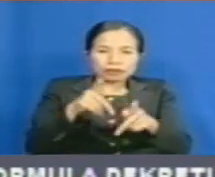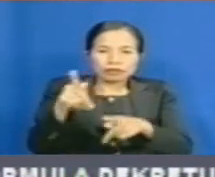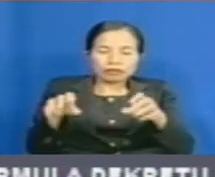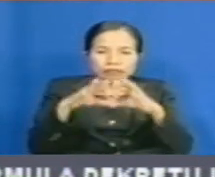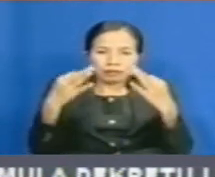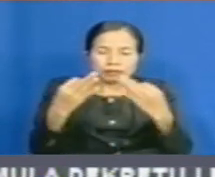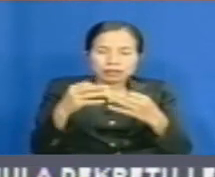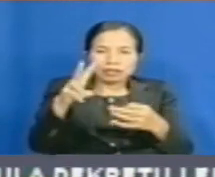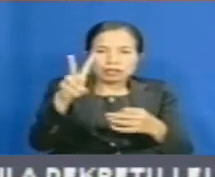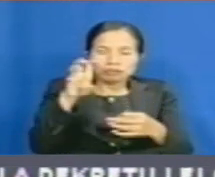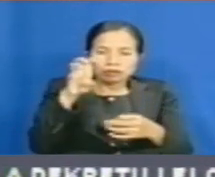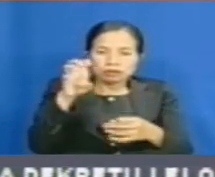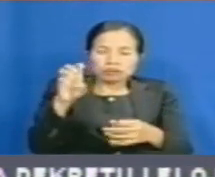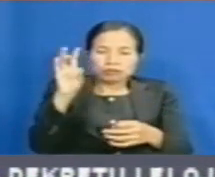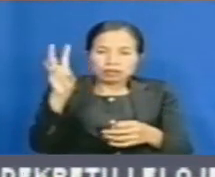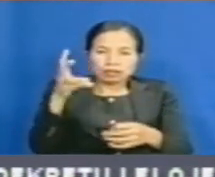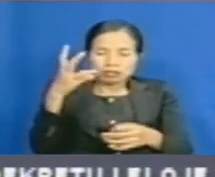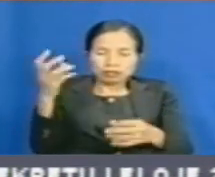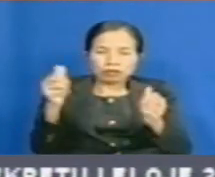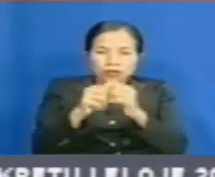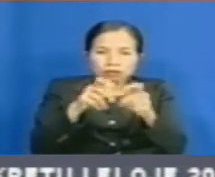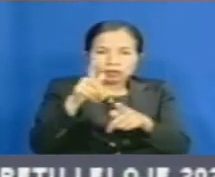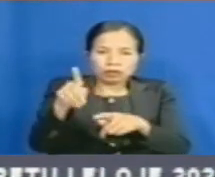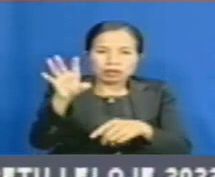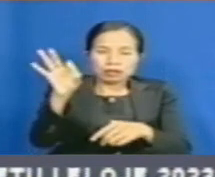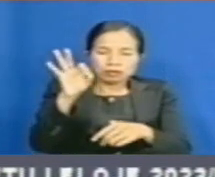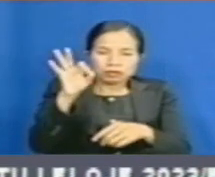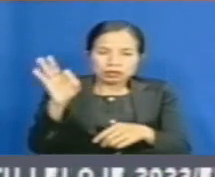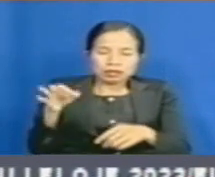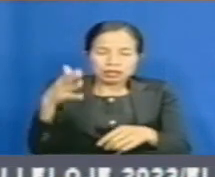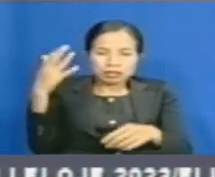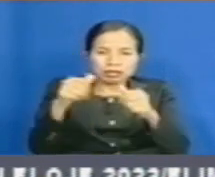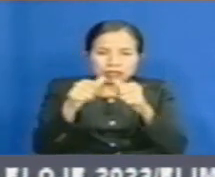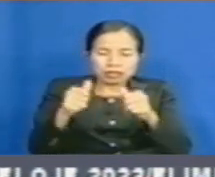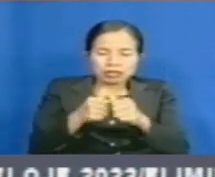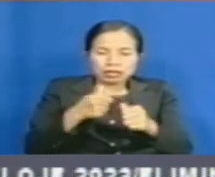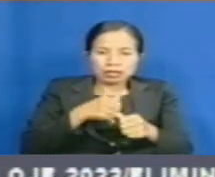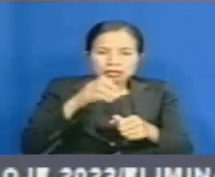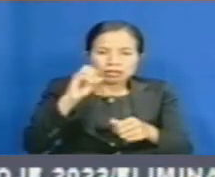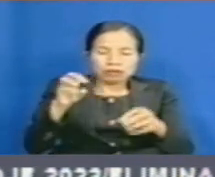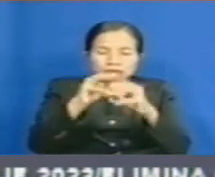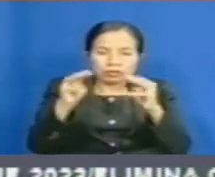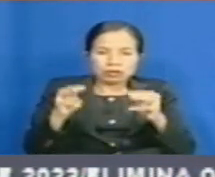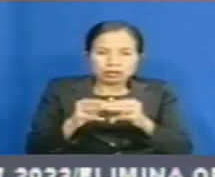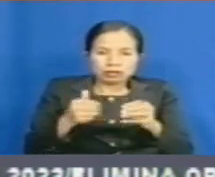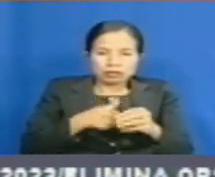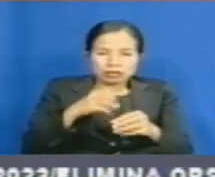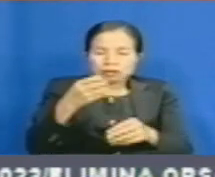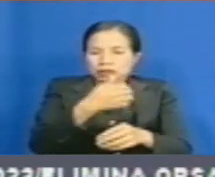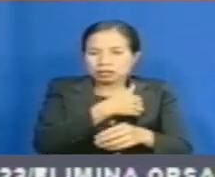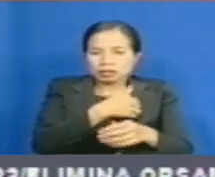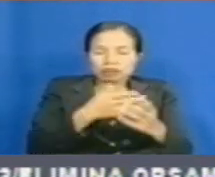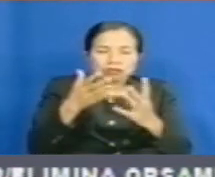Comunidade uma canha atos ruas tanulo racing neng, ho população atos si racing iha aldeia Ainaru Kik, município Ainaru, se